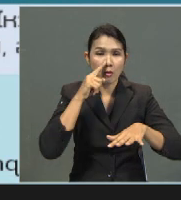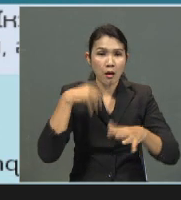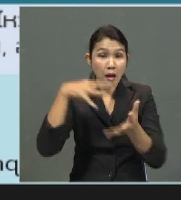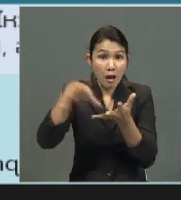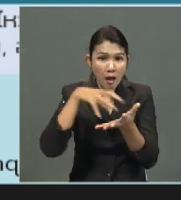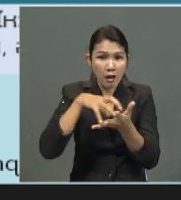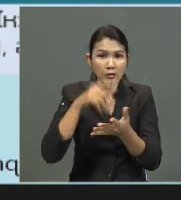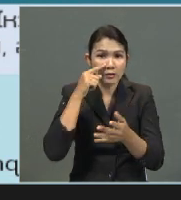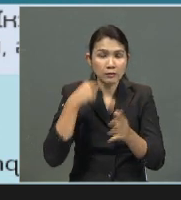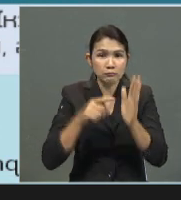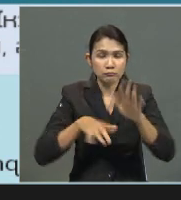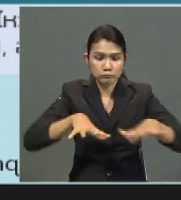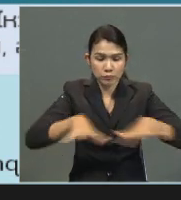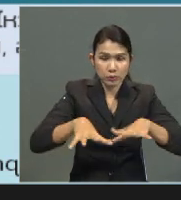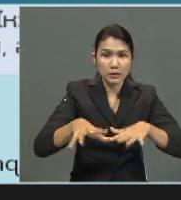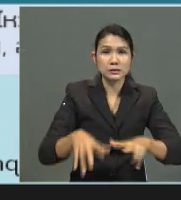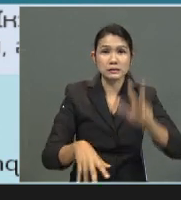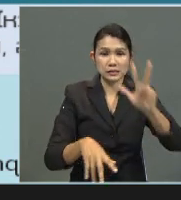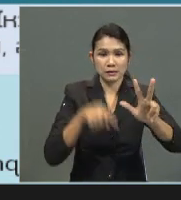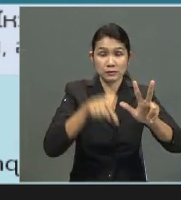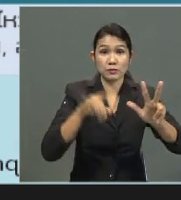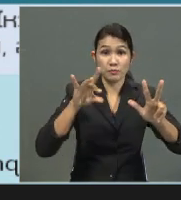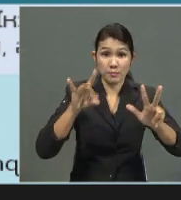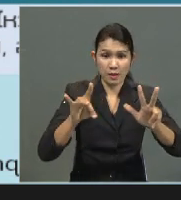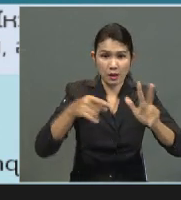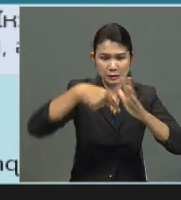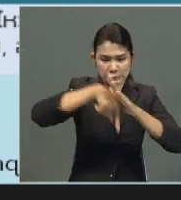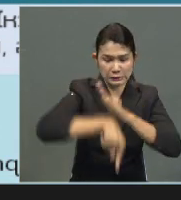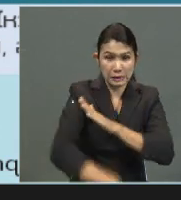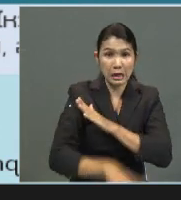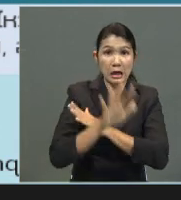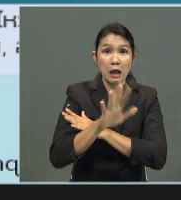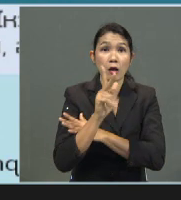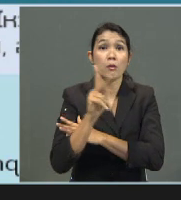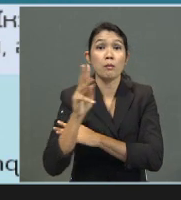เมื่อคืนที่ผ่านมาตามเวลาประเทศไทยกองเฝ้าระวังแผ่นดินไหวรายงานเหตุแผ่นดินไหวขนาด3.8แมกนิจูดความลึก 5กิโลเมตรจุดศูนย์กลางบริเวณอำเภอเมืองเลยจังหวัดเลยค่ะทั้งนี้ได้รับการแจ้งข้อมูลสั่นสะเทือนบริเวณอาคารสูงหอพักใกล้มหาวิทยาลัยราชภัฏเลยรวมถึงพื้นที่อำเภอเชียงคานอำเภอปากชมอำเภอวังสะพุงนะคะแต่ว่าล่าสุดเนี่ยยังไม่มีรายงานความเสียหายยังไม่มีรายงาน